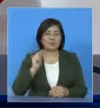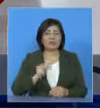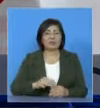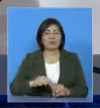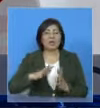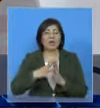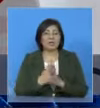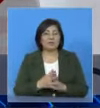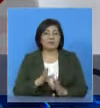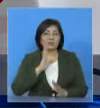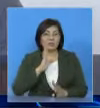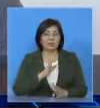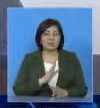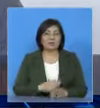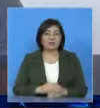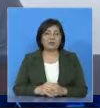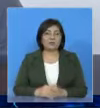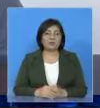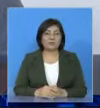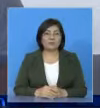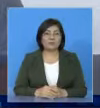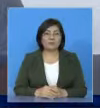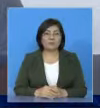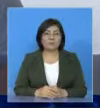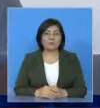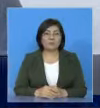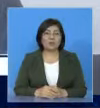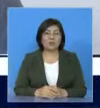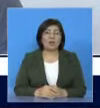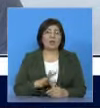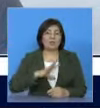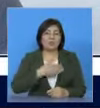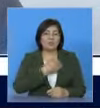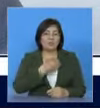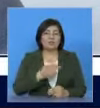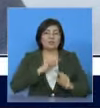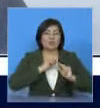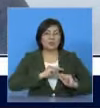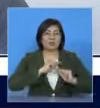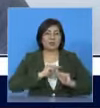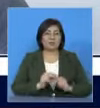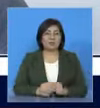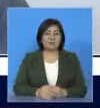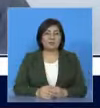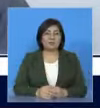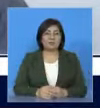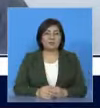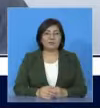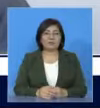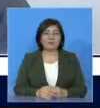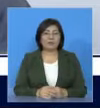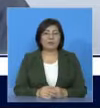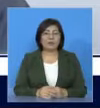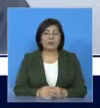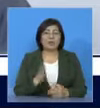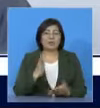практическому мастерству салат нужно что развал свою в целом для желающих работать в целом для желающих работать